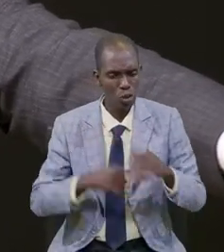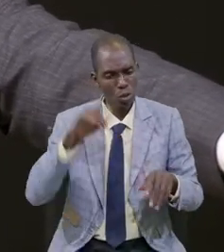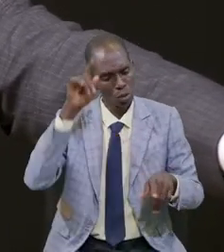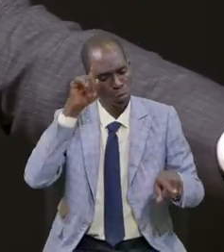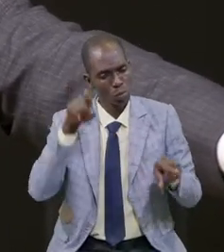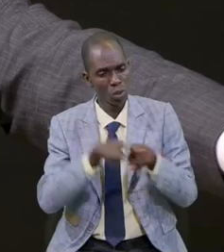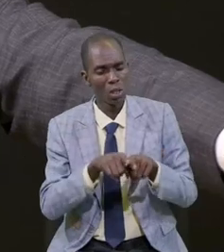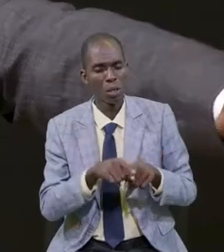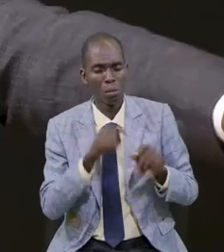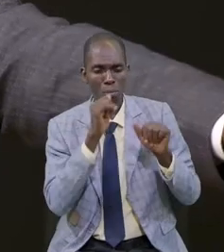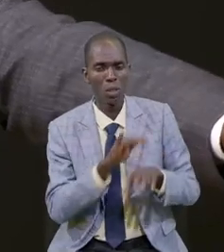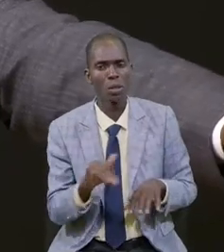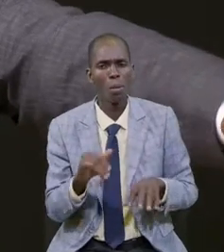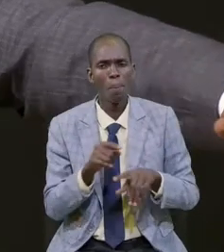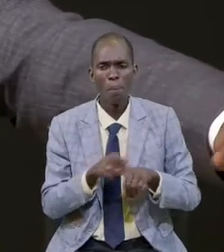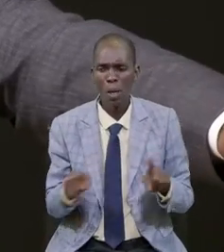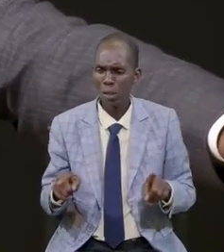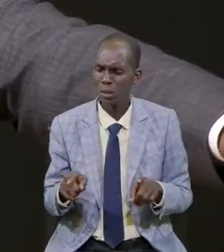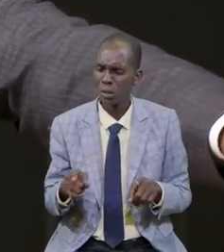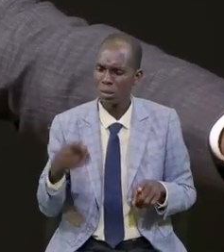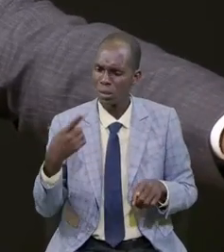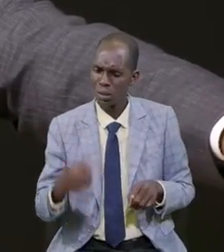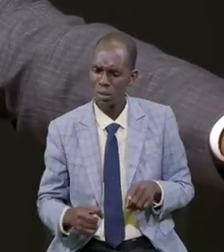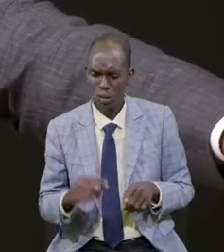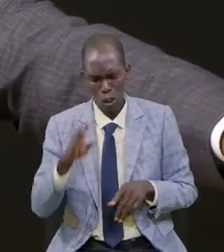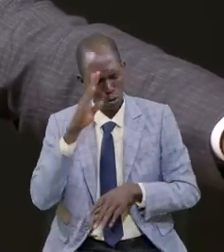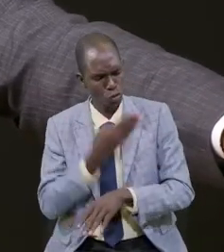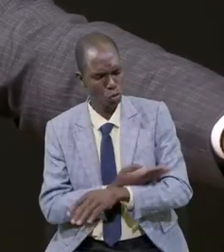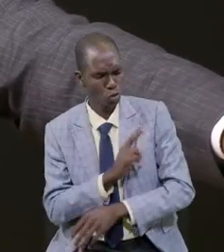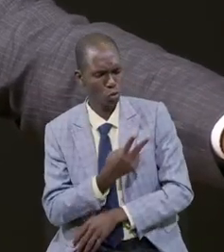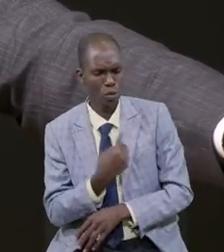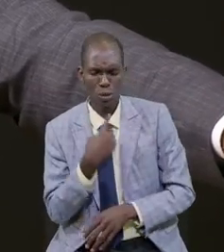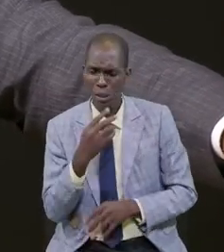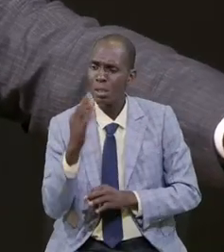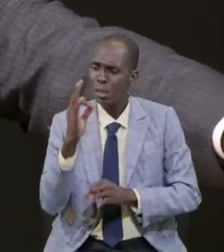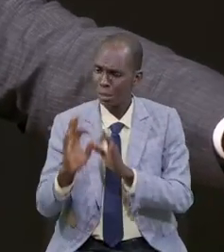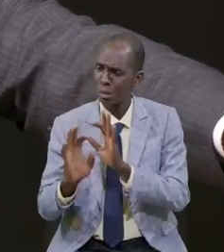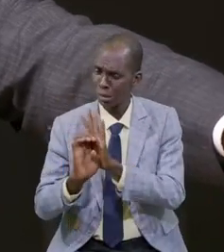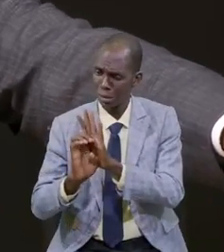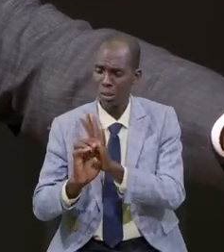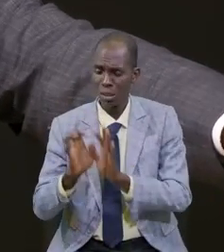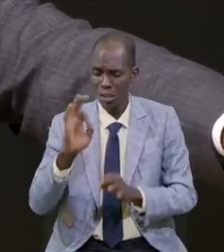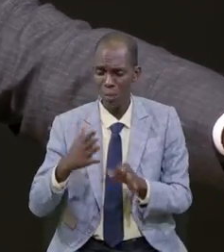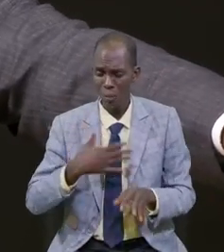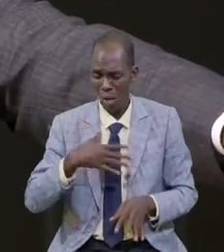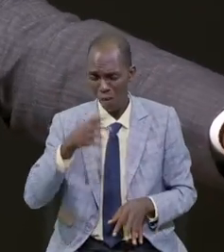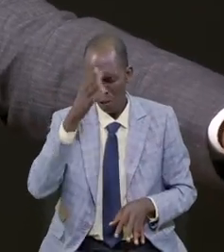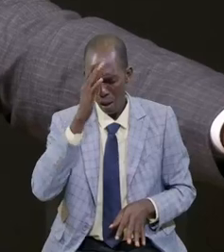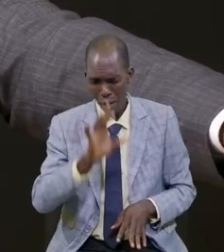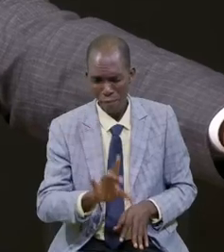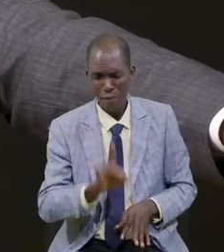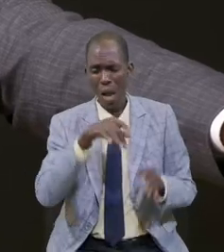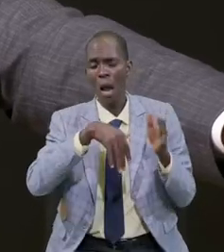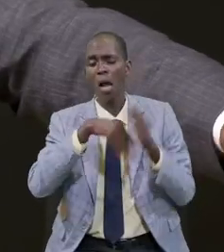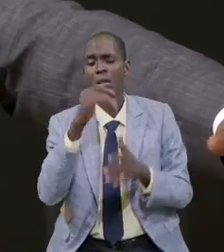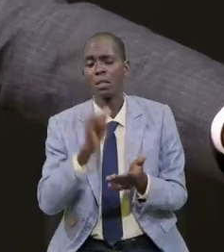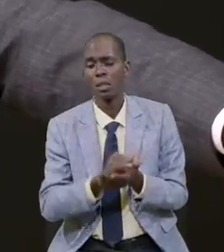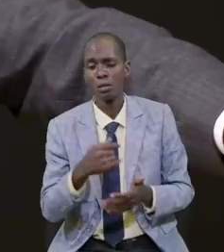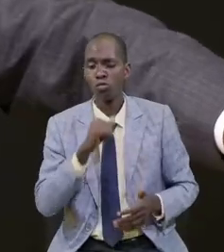Jacob a dit, maman, et mais si mon papa découvre que je suis